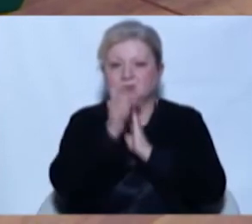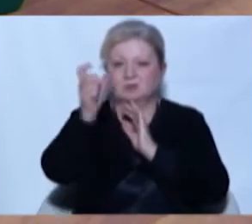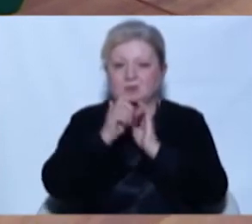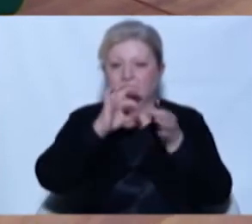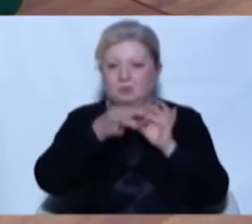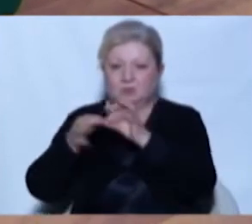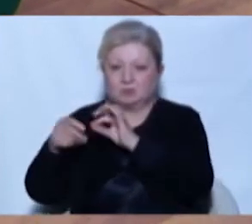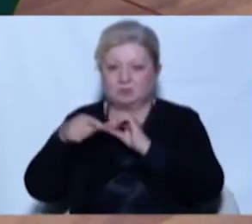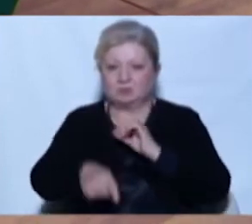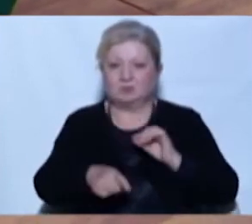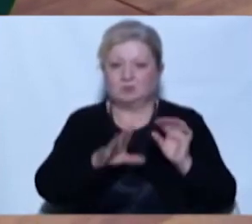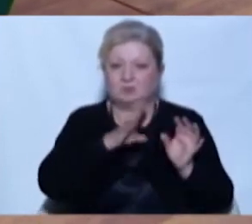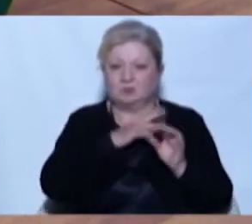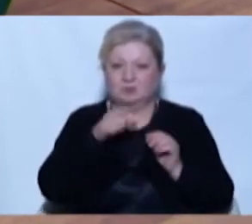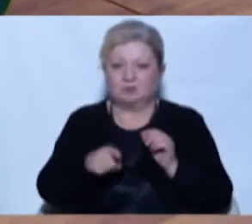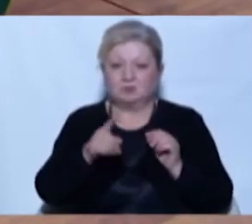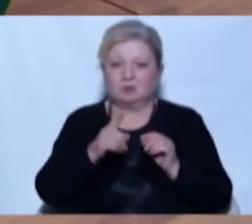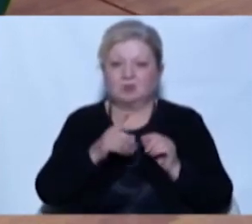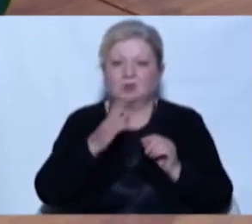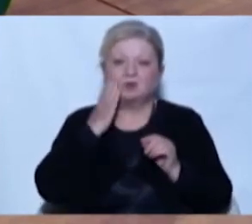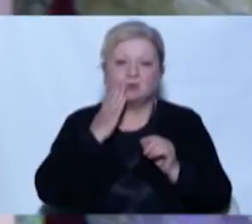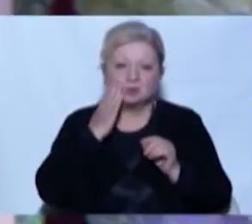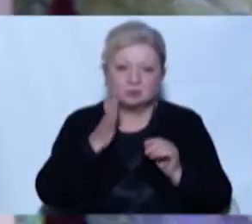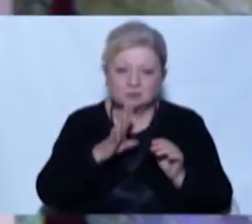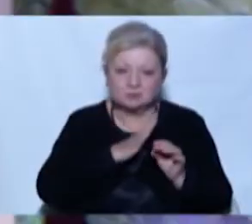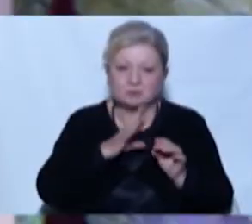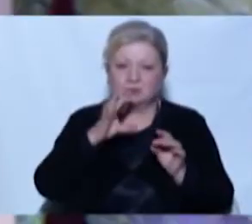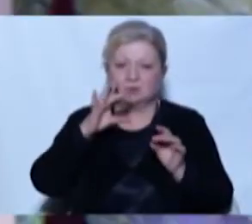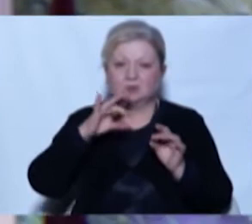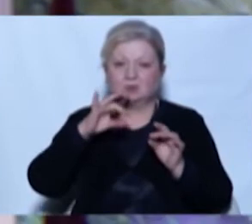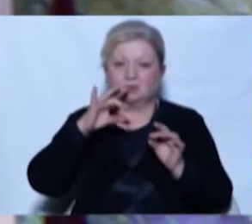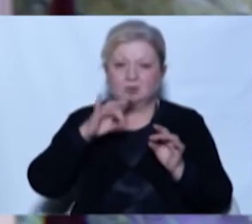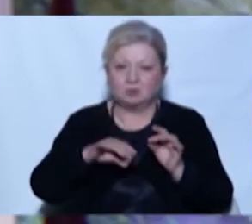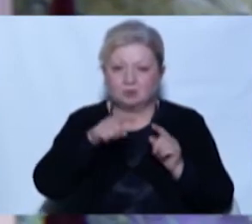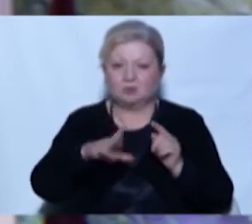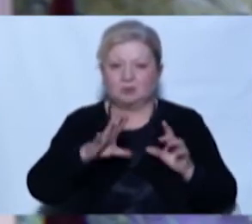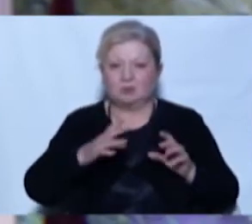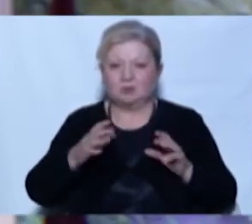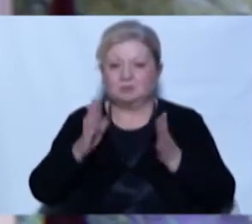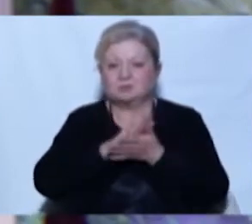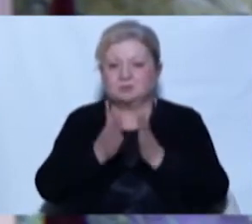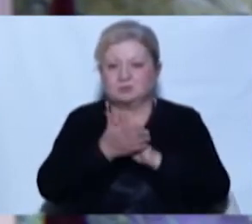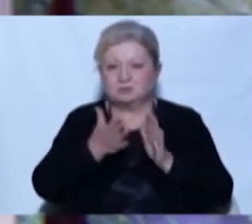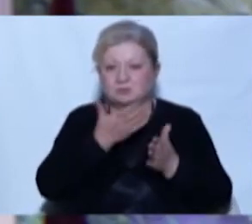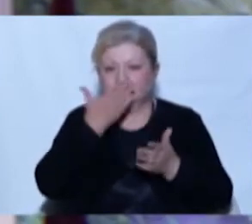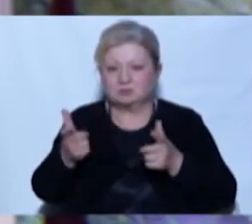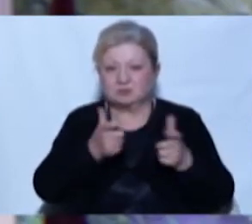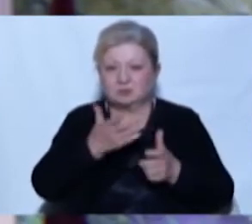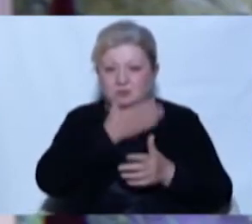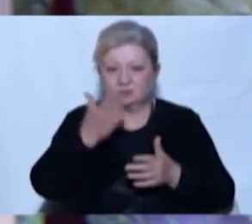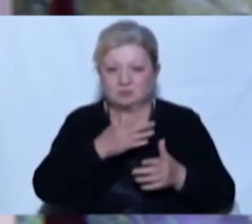პროცესმა, რადგანაც ქვეყნები იუგოსლავია მზად არ იყო დემოკრატიული განვითარებისათვის, ფაქტიურად ქვეყანაში